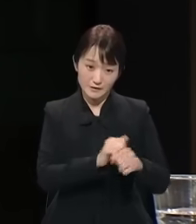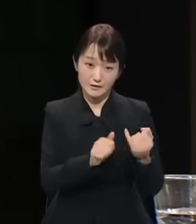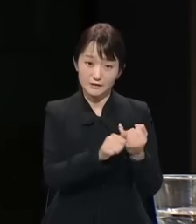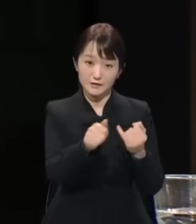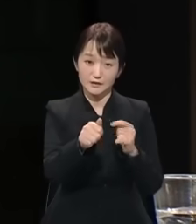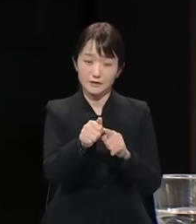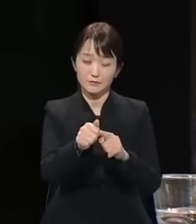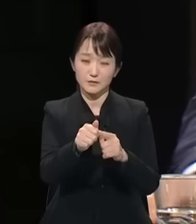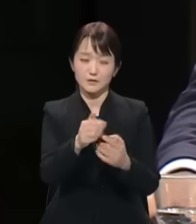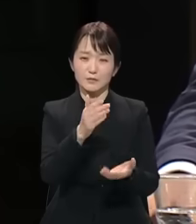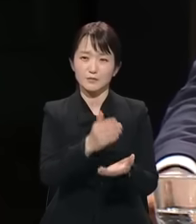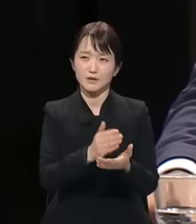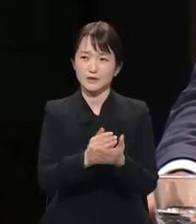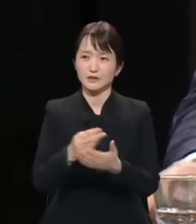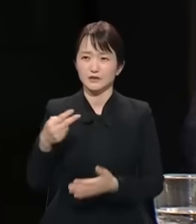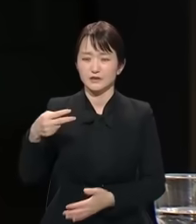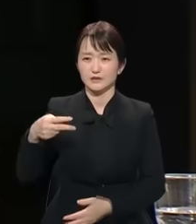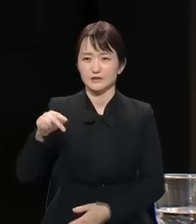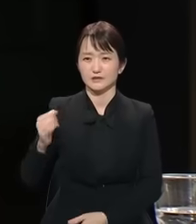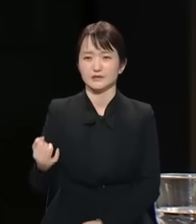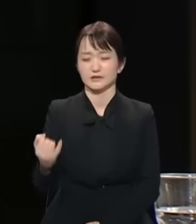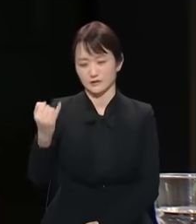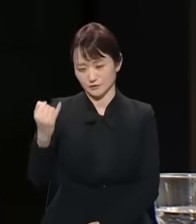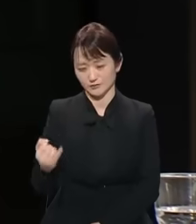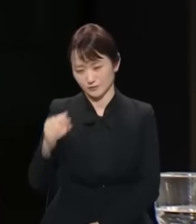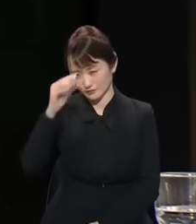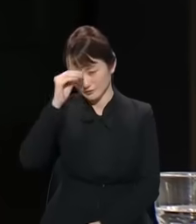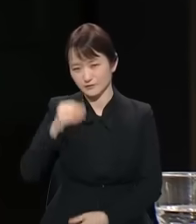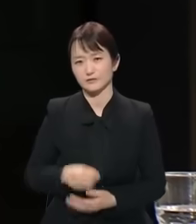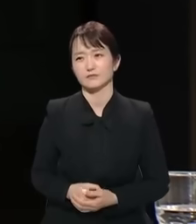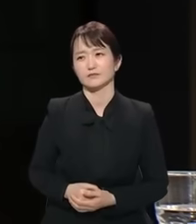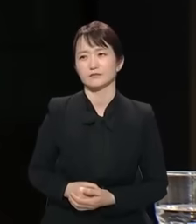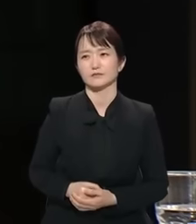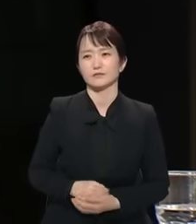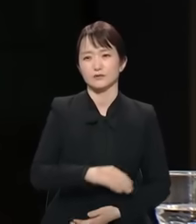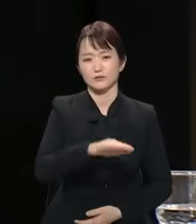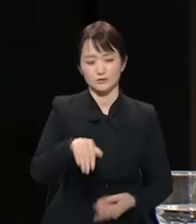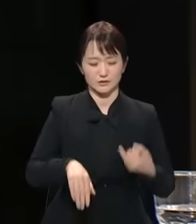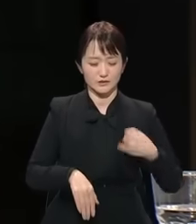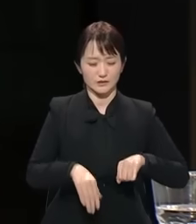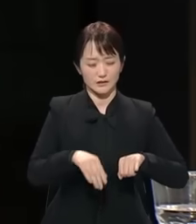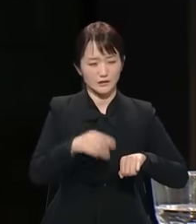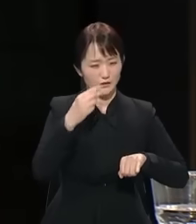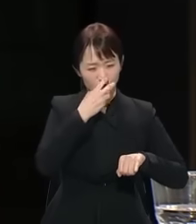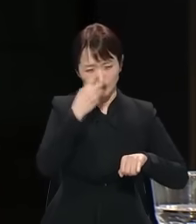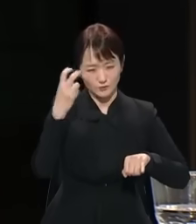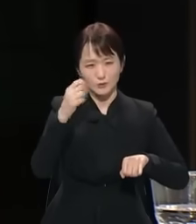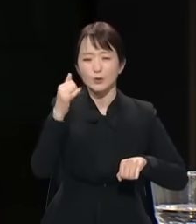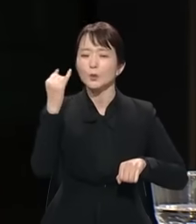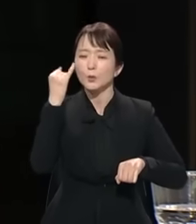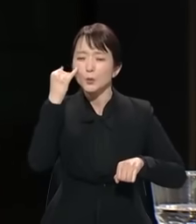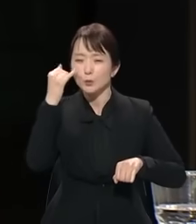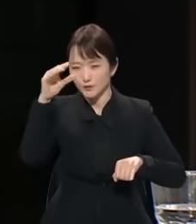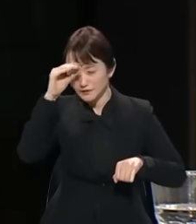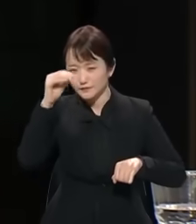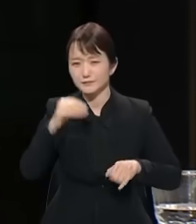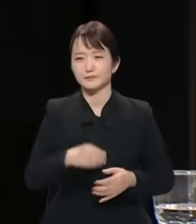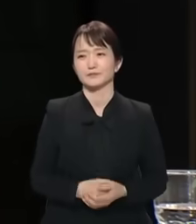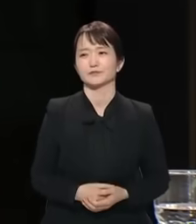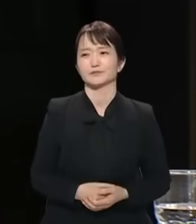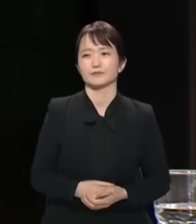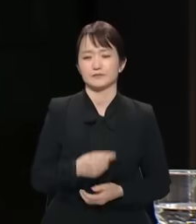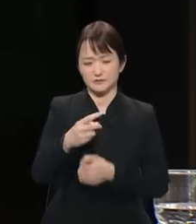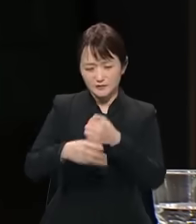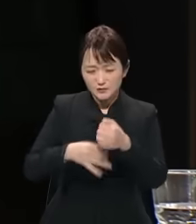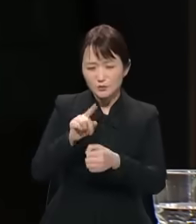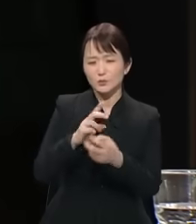시누이 닮았다고 하셨어요. 하셨고요. CYK님, 저희 시댁도 저희 딸 똑똑하니까 고모 닮았다네요. 하십니다. SHK님,